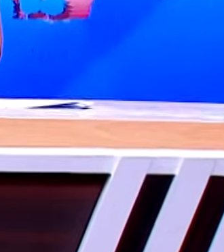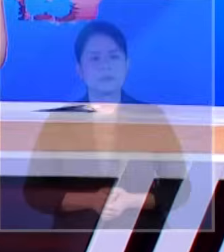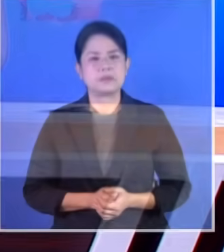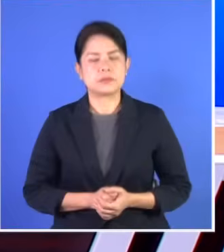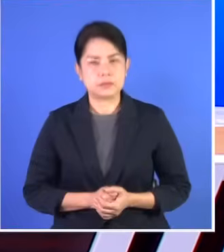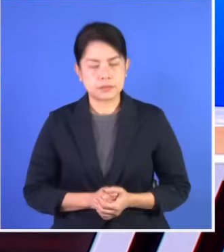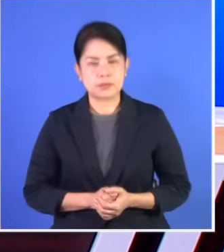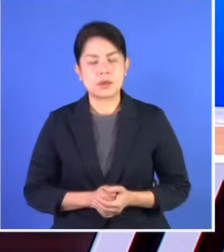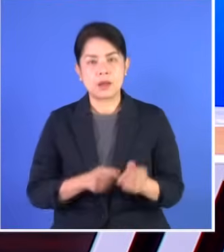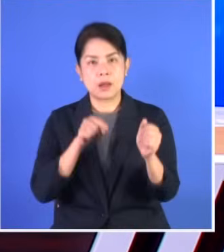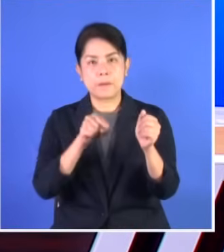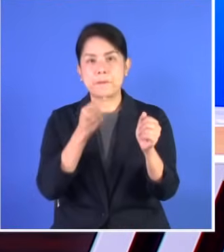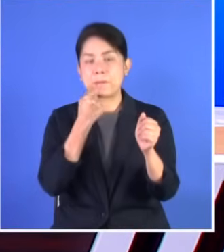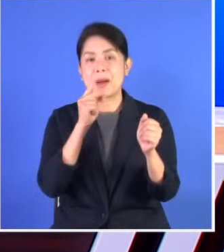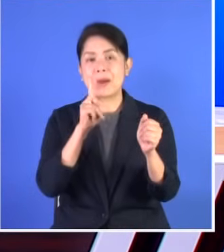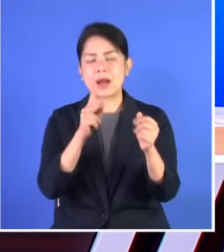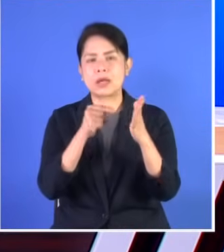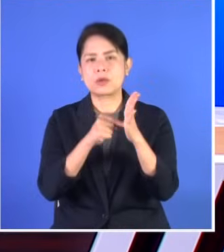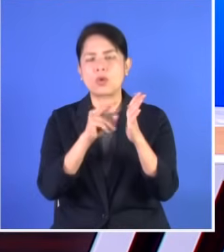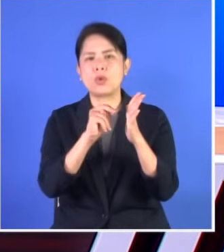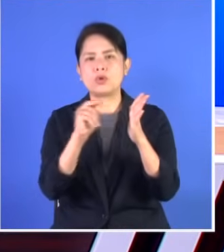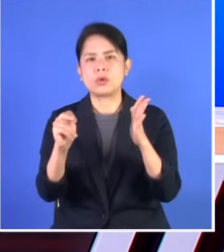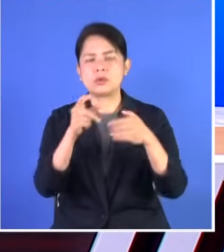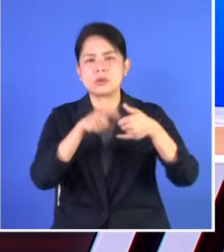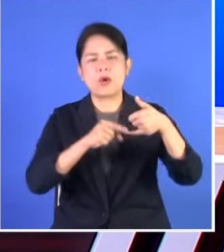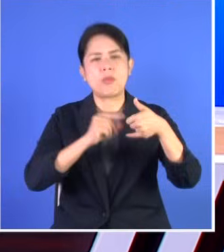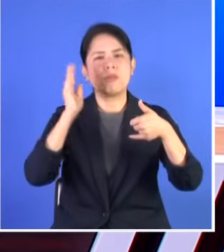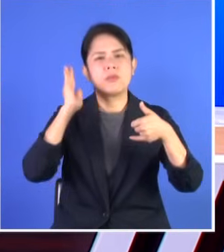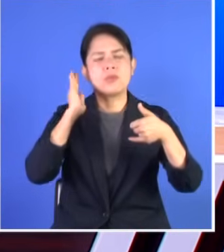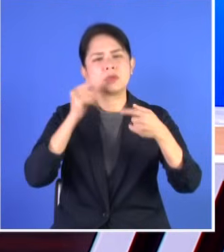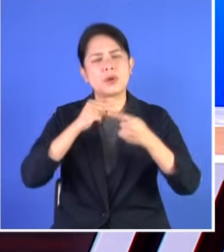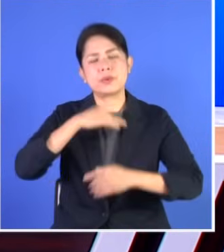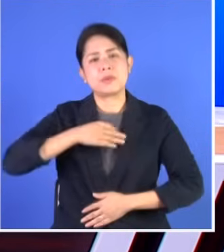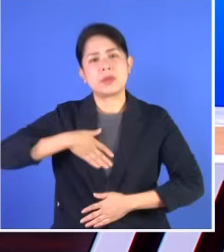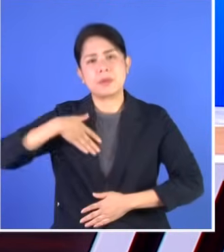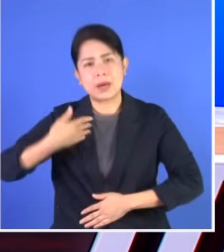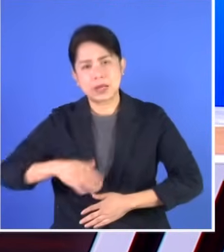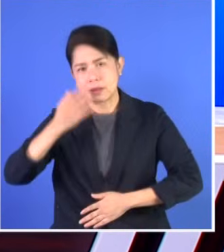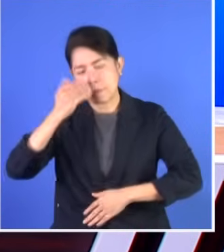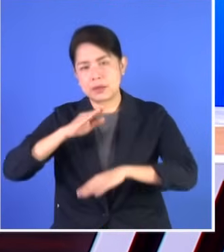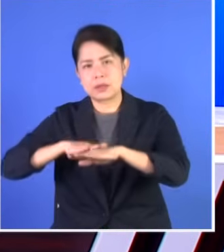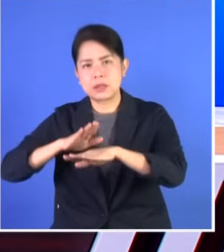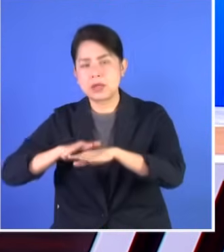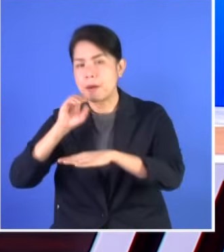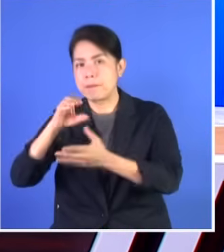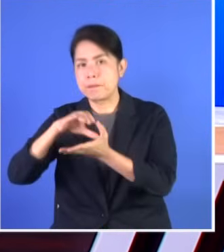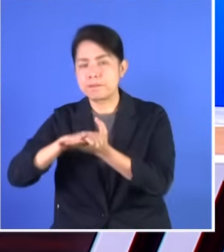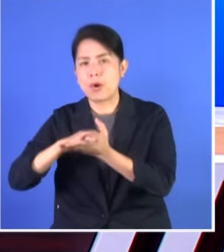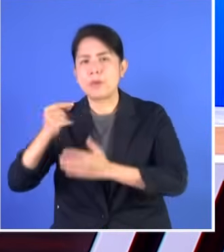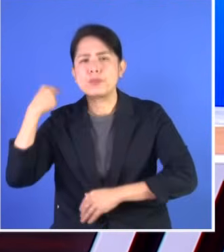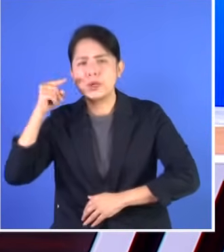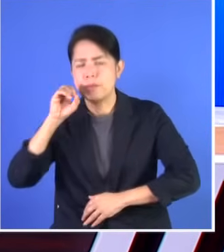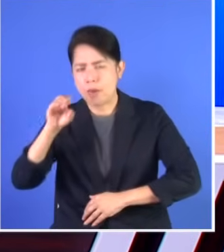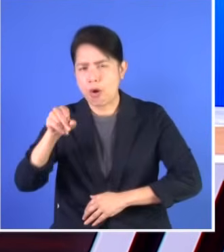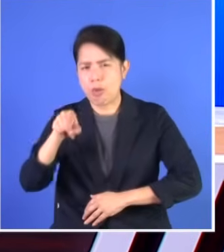ที่ปากเกร็ดนนทบุรีนะครับเป็นความทุกข์ของผู้เป็นสามีหรือผัวนี่แหละนี่นะครับหลังจากที่ไปเตือนเมียบอกว่าอย่าไปติดโซเชียลมาก